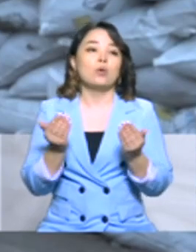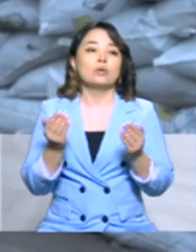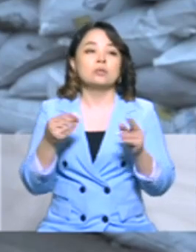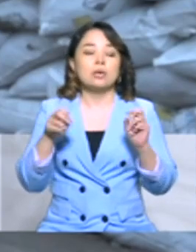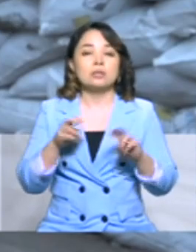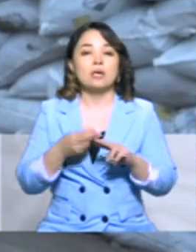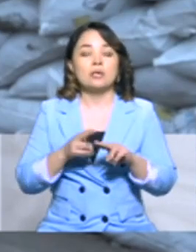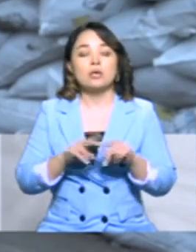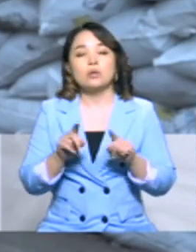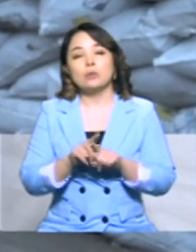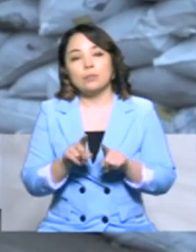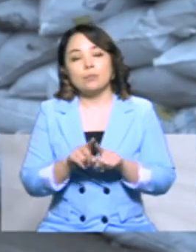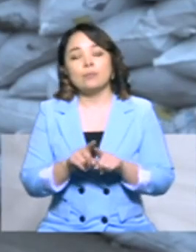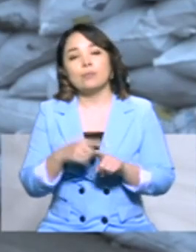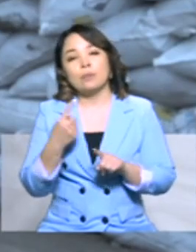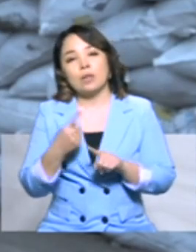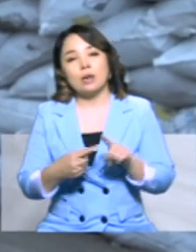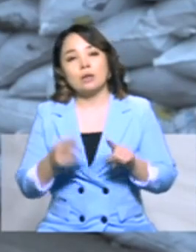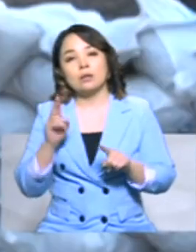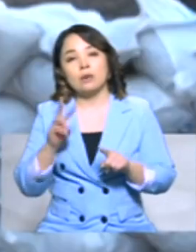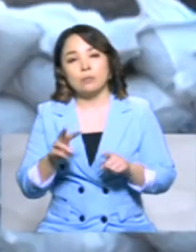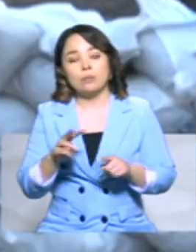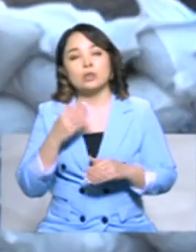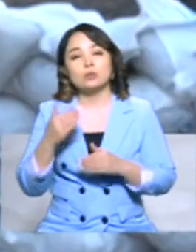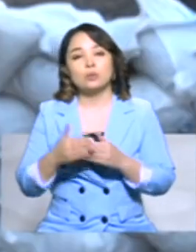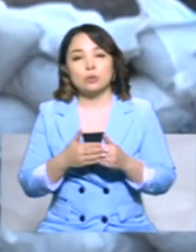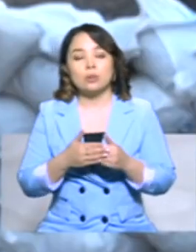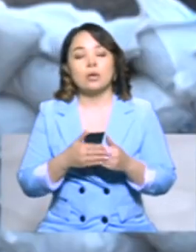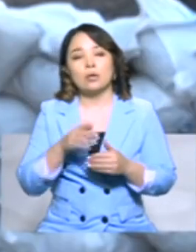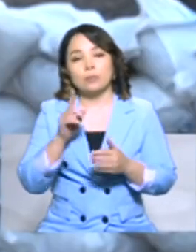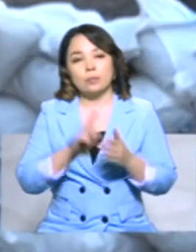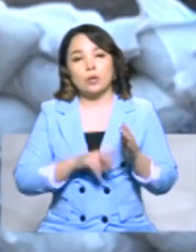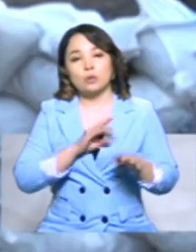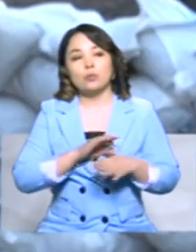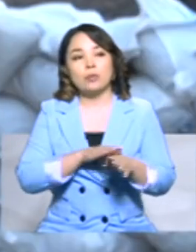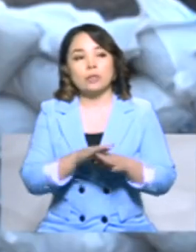және 1,5 км жуық топырақ себу жұмыстарын жүргізіп жатырмыз.